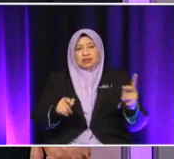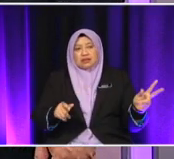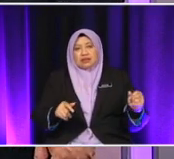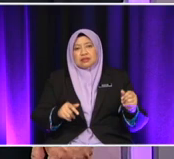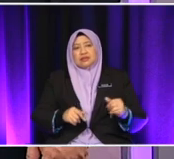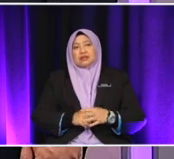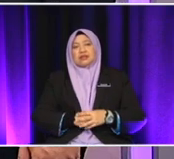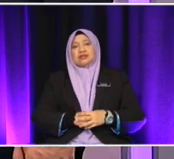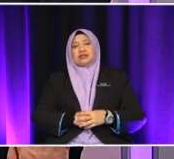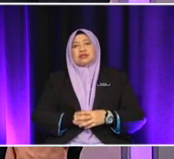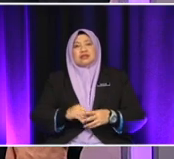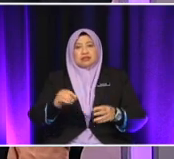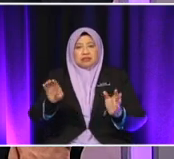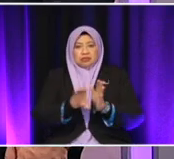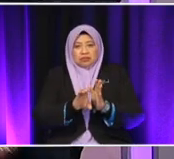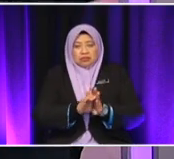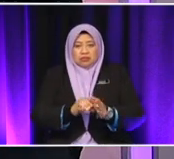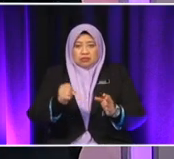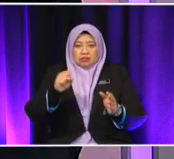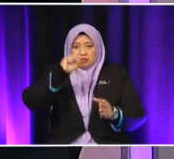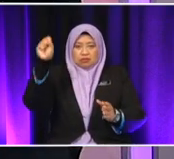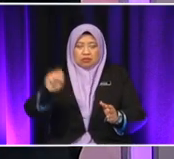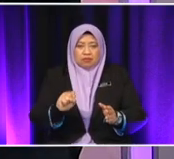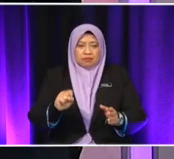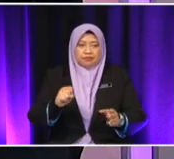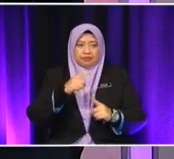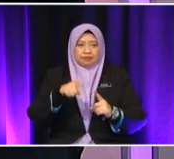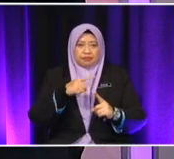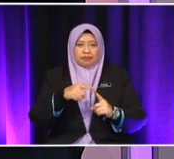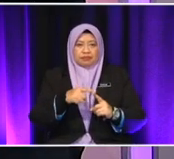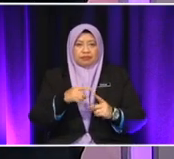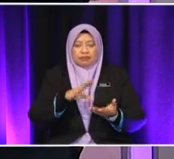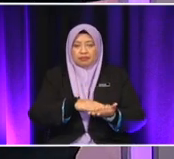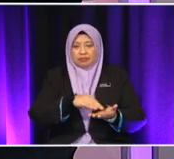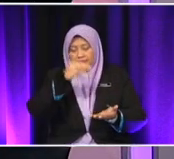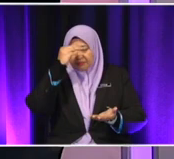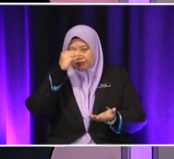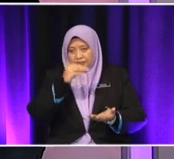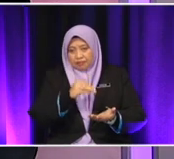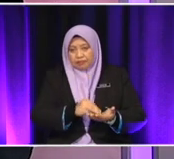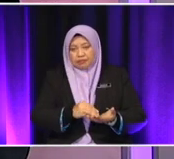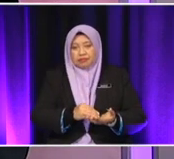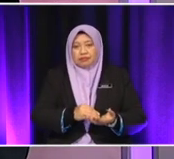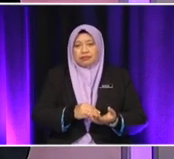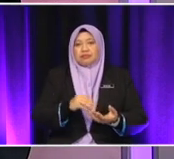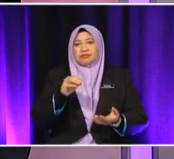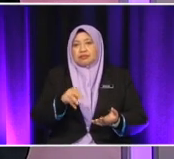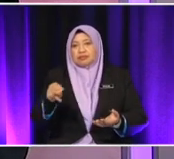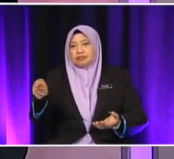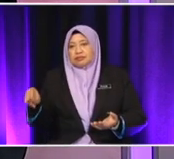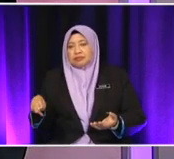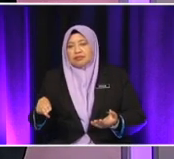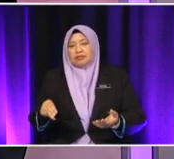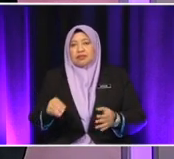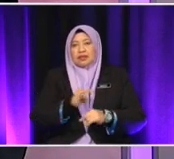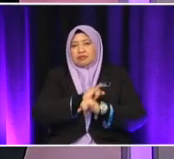contoh salah bila pelajar apa untuk memudahkan belajar atau untuk memahami murid kita dengan lebih